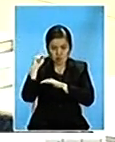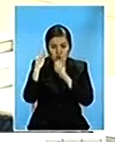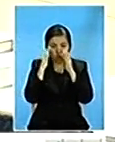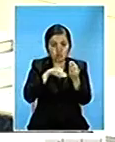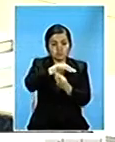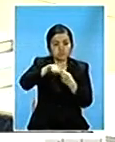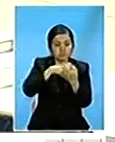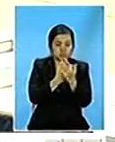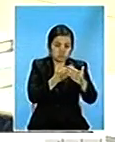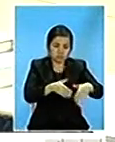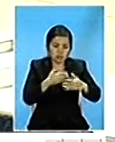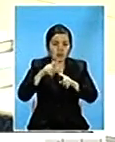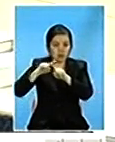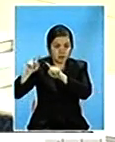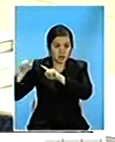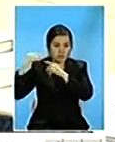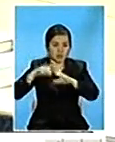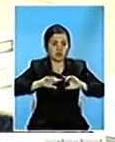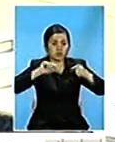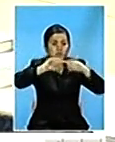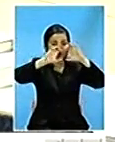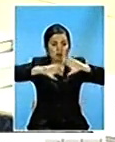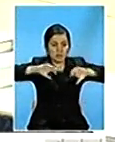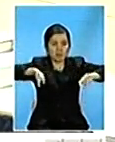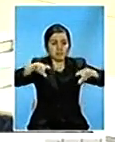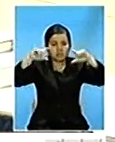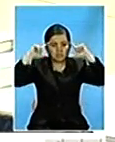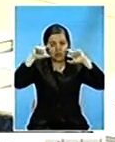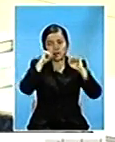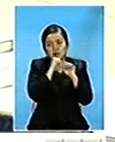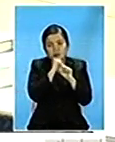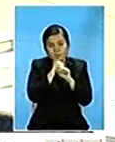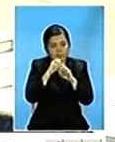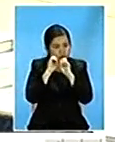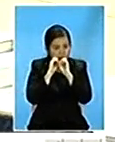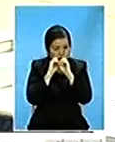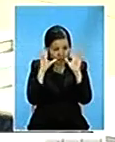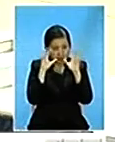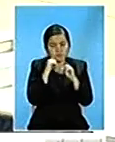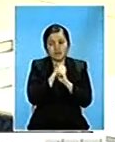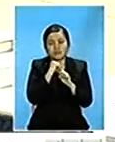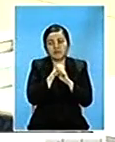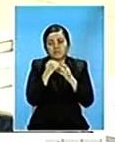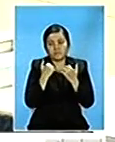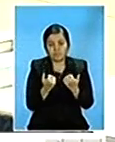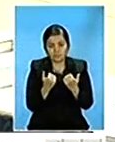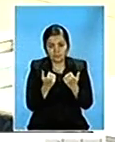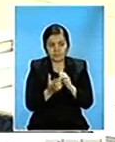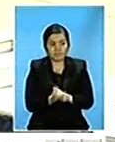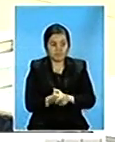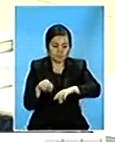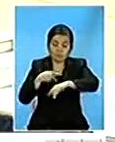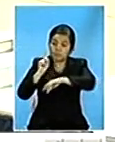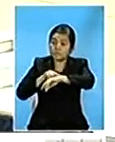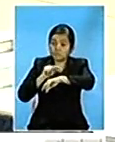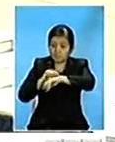รษฐกิจและเพื่อรัฐบาลนี้ได้สร้างผลงานไว้ให้มันชัดเจนขึ้นนะครับ ครับสมควรมั้งฮะ